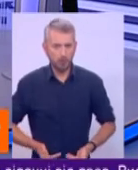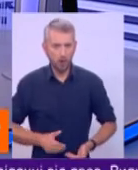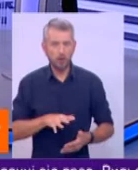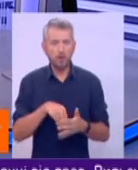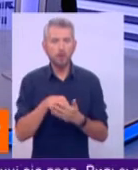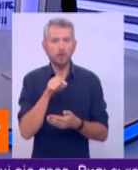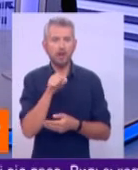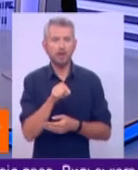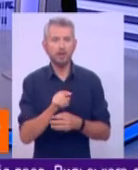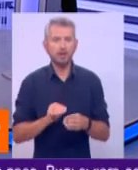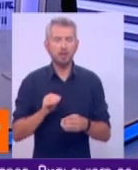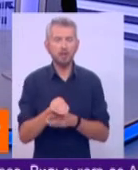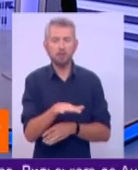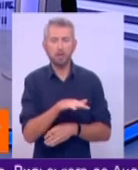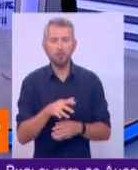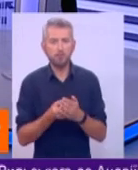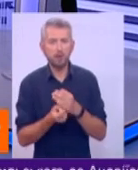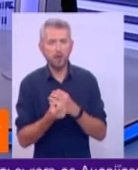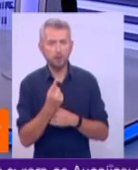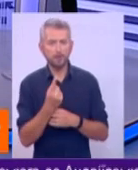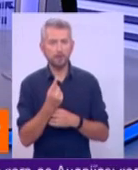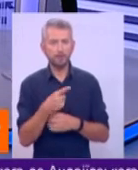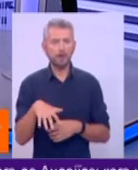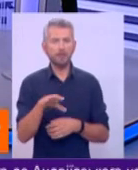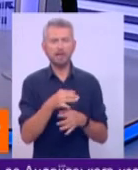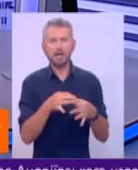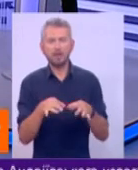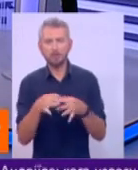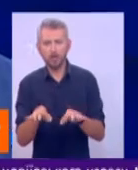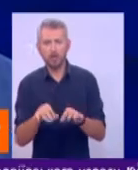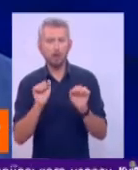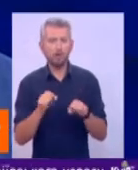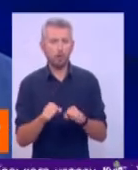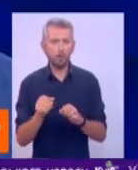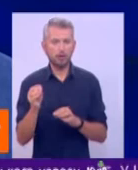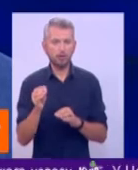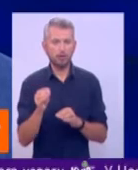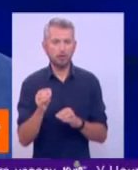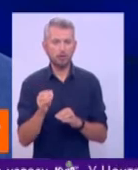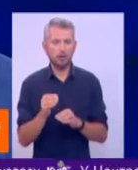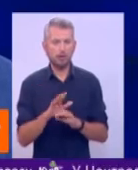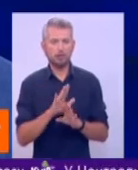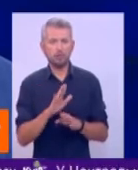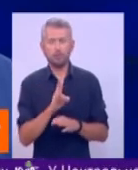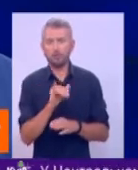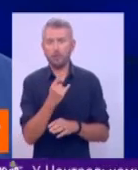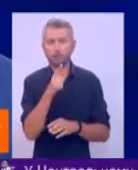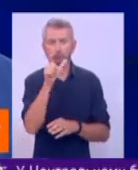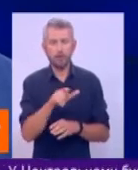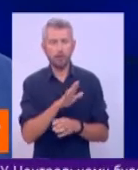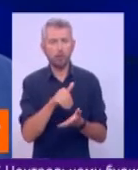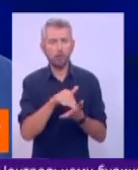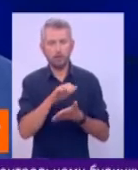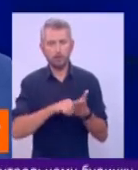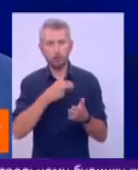счет этих дополнительных площадей появляются все разрешения. То есть можно собрать, естественно, что ни один человек не откажется от